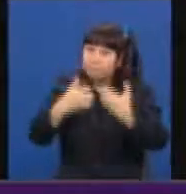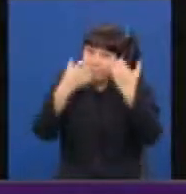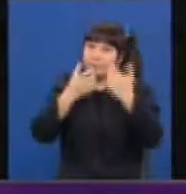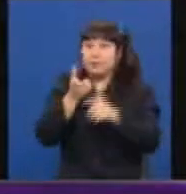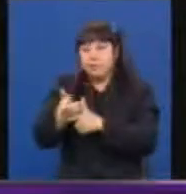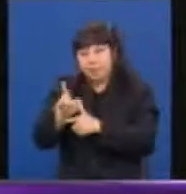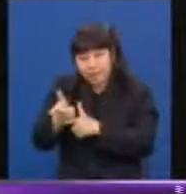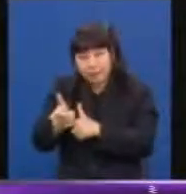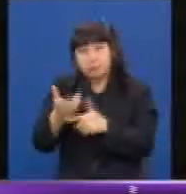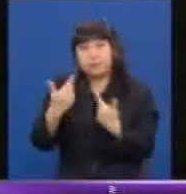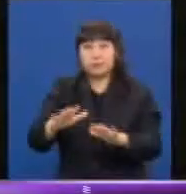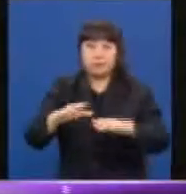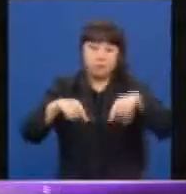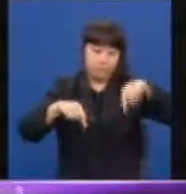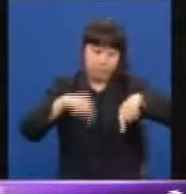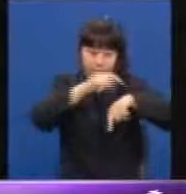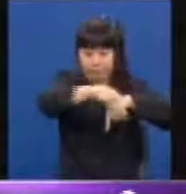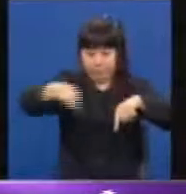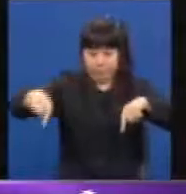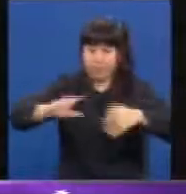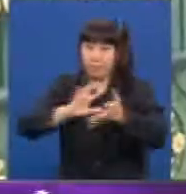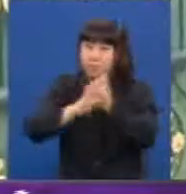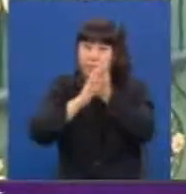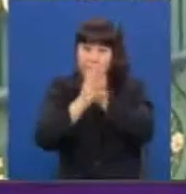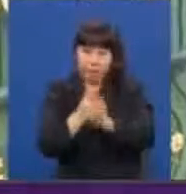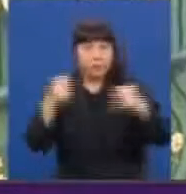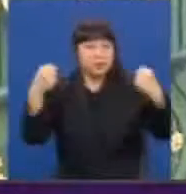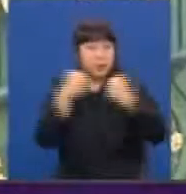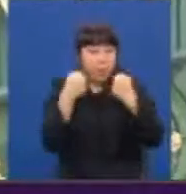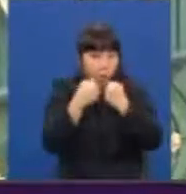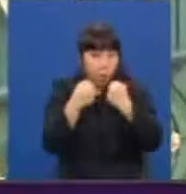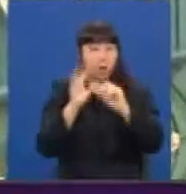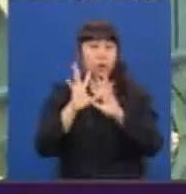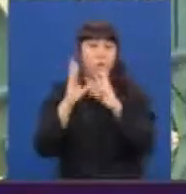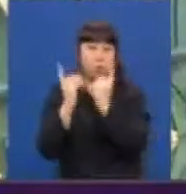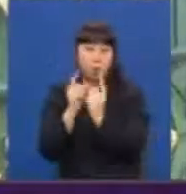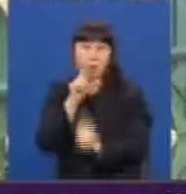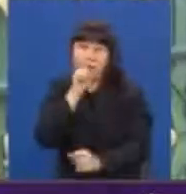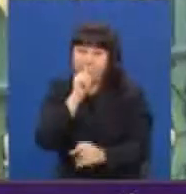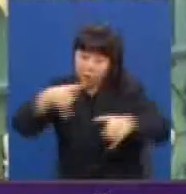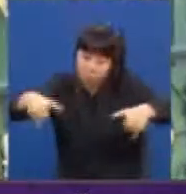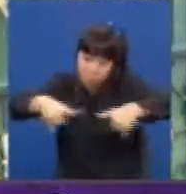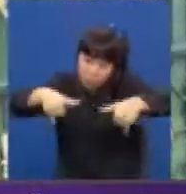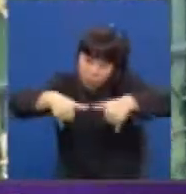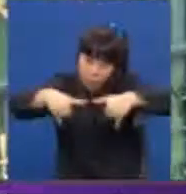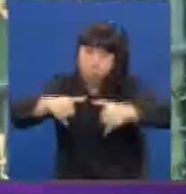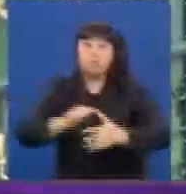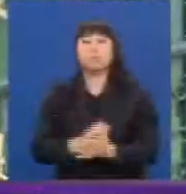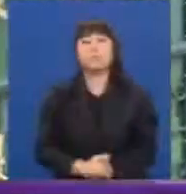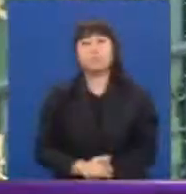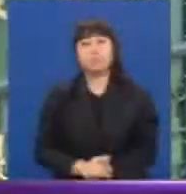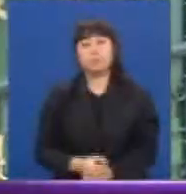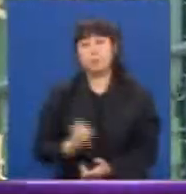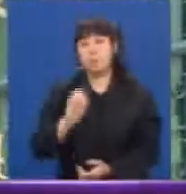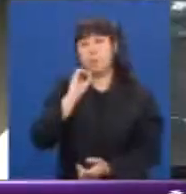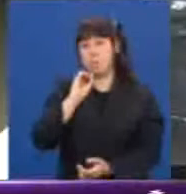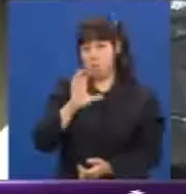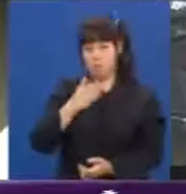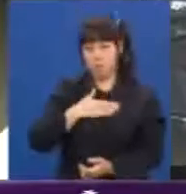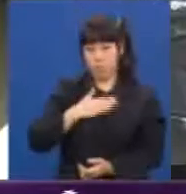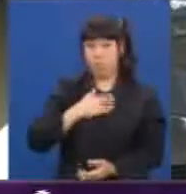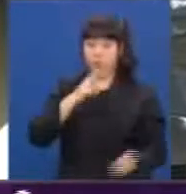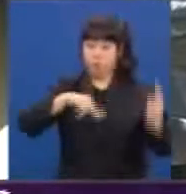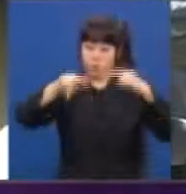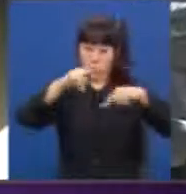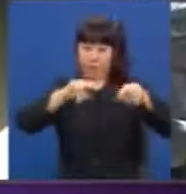็โงจดเลี้ยงส่นพืนที่ภายในดดแลงเป็สนามวย และชมรมไ่ชนเกีดดอนเมืองในอำนวยกลาววาตนเองเป็ผู้ดู